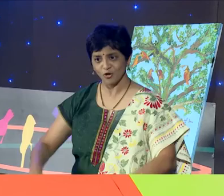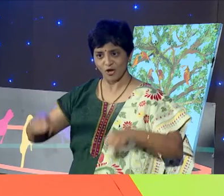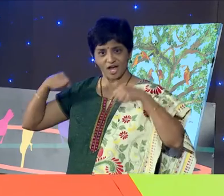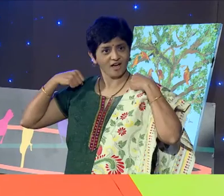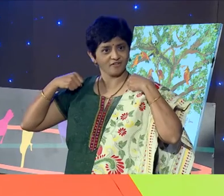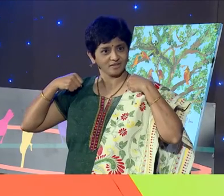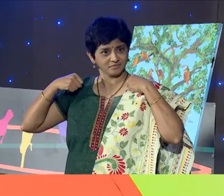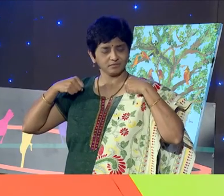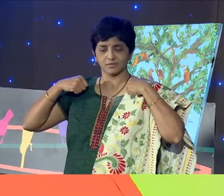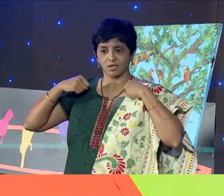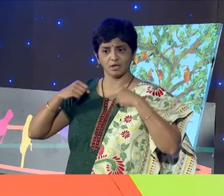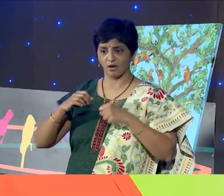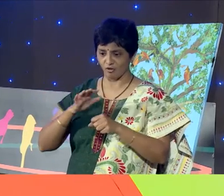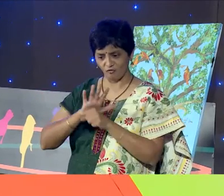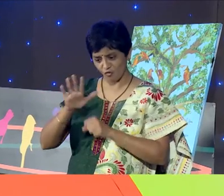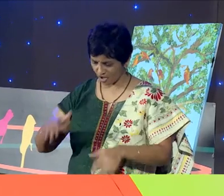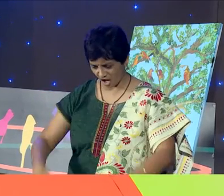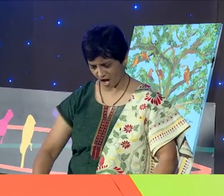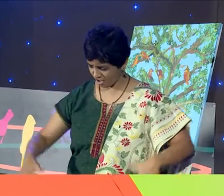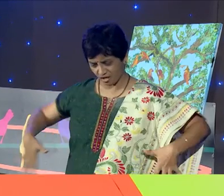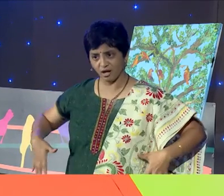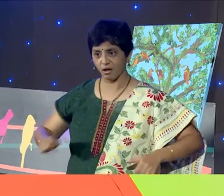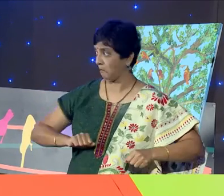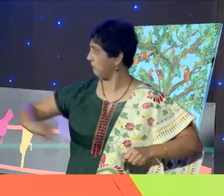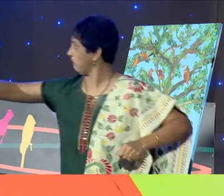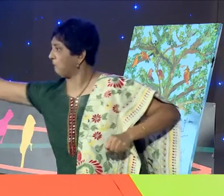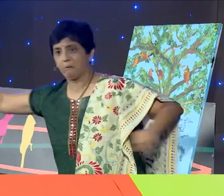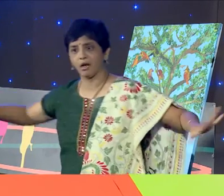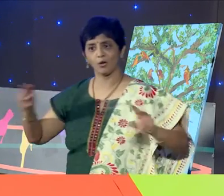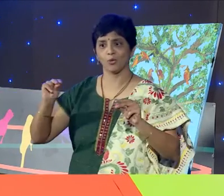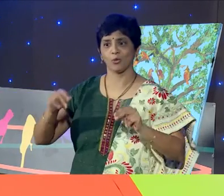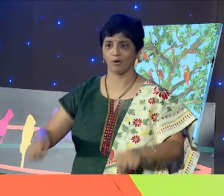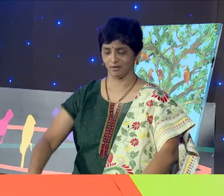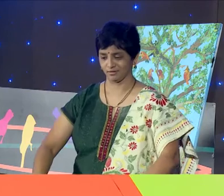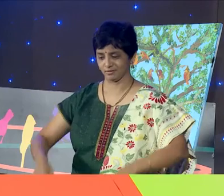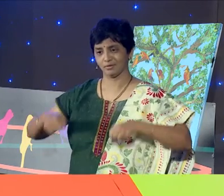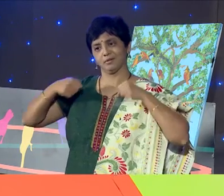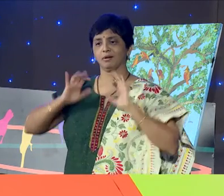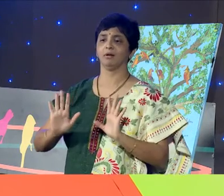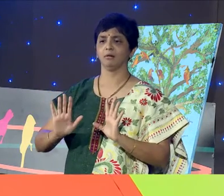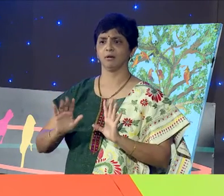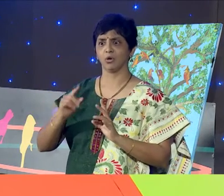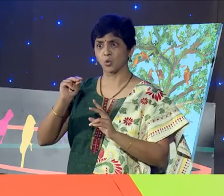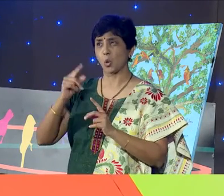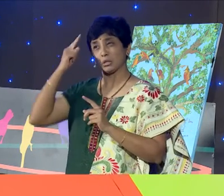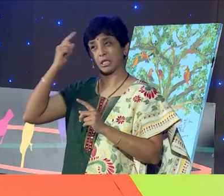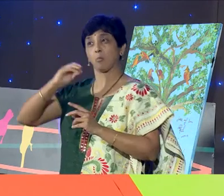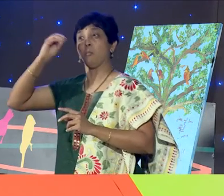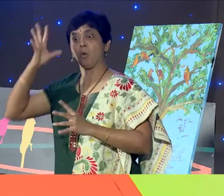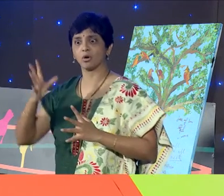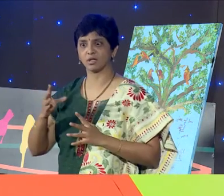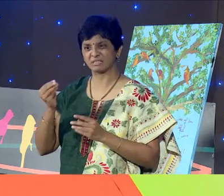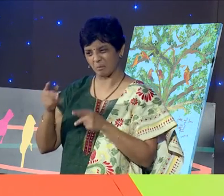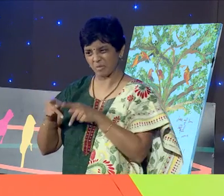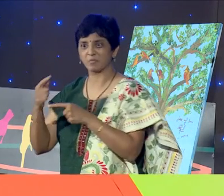कैसे। आपने याद नहीं रखा बड़े बुजुर्ग क्या कह के गए। तब दिल की गहराई से एक बात आई, अरे